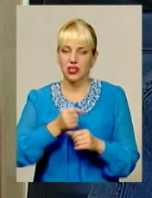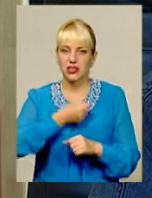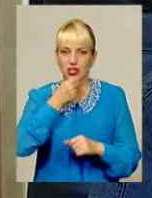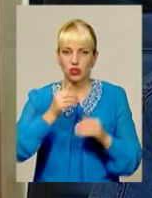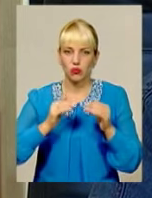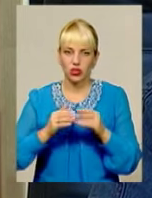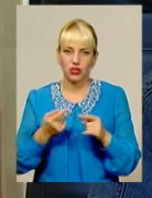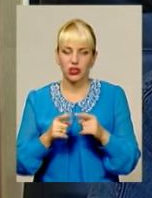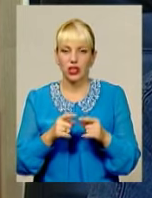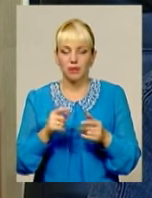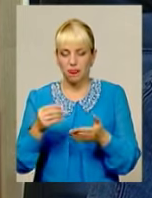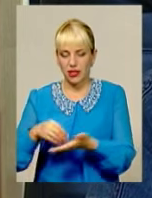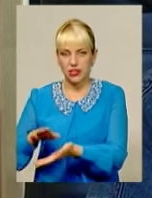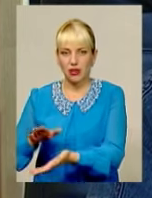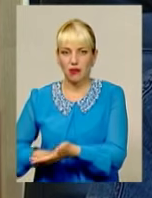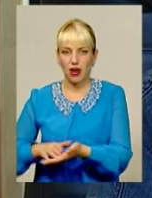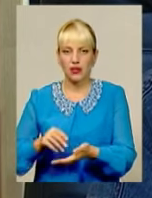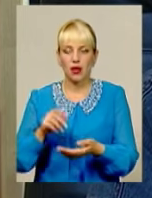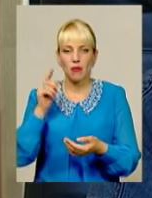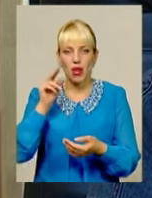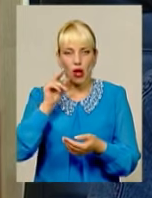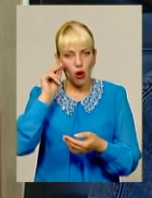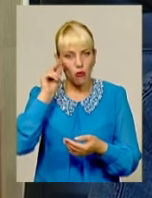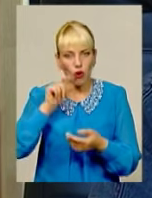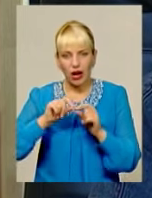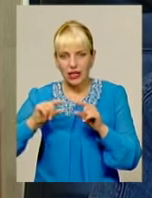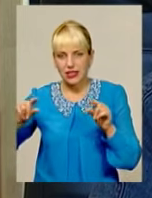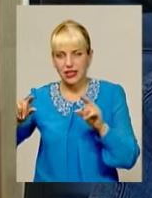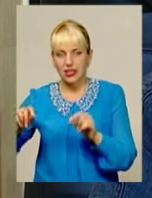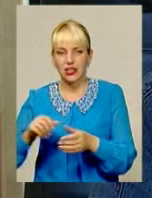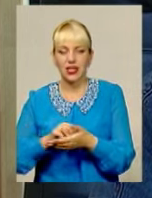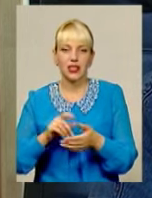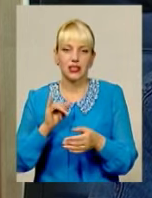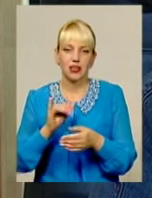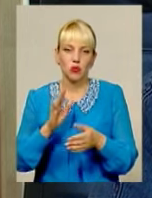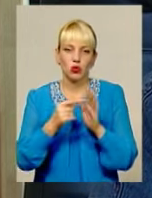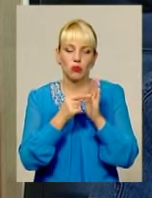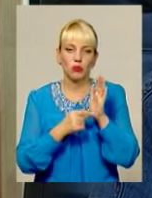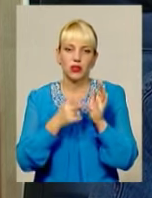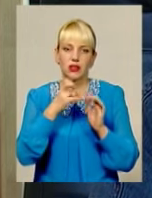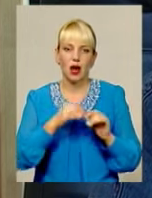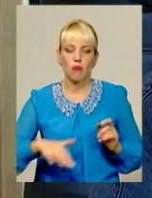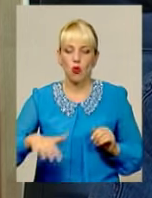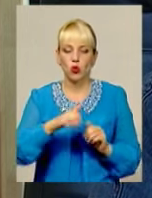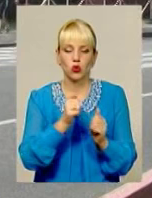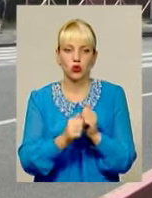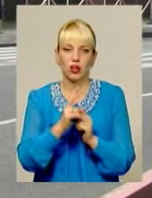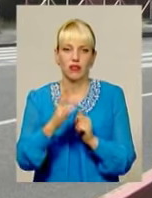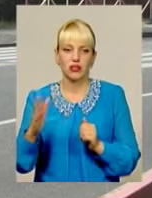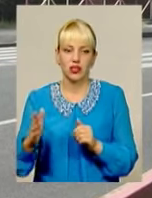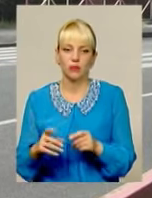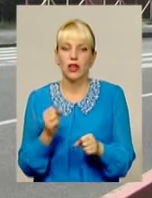будинок знімає показники лічильника, вони діляться на загальну площу будинку і пропорційно на площу кожної квартири.